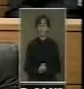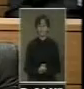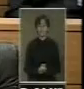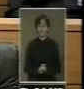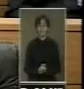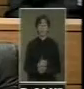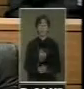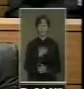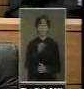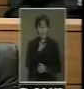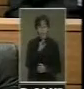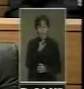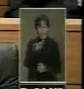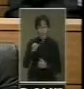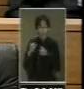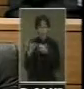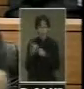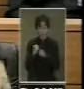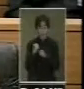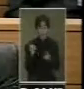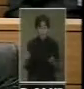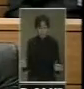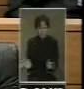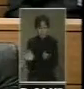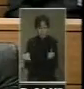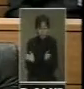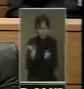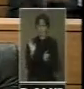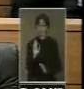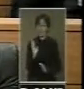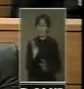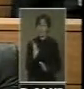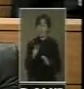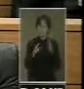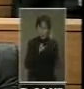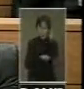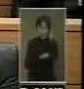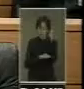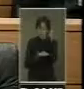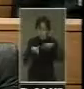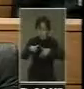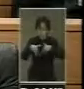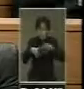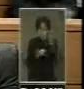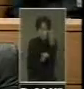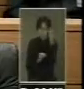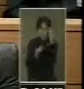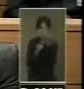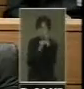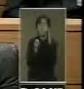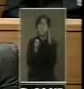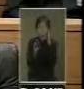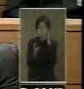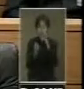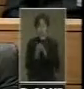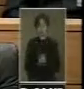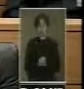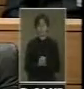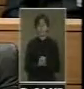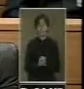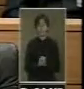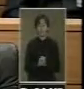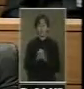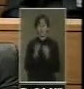ผมไม่ได้บอกว่าสสพรรคประชาธิปัตย์เป็นคนหนุนหลังนะครับแต่ฐานมันมาจากนั่นเกือบหมดนะครับนักรบ